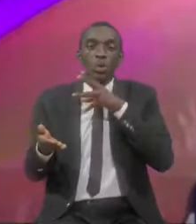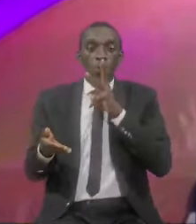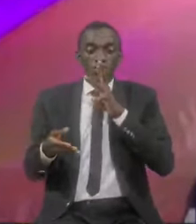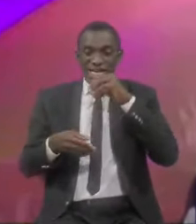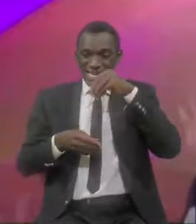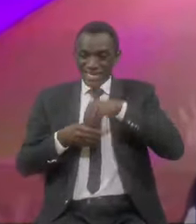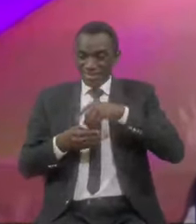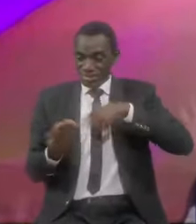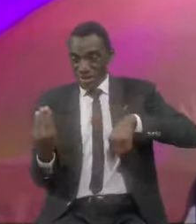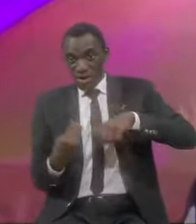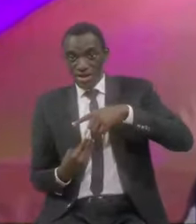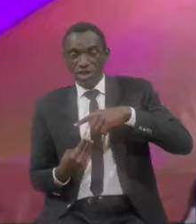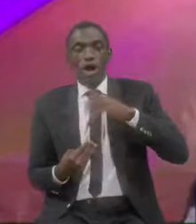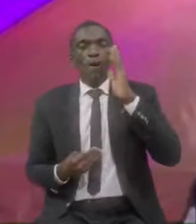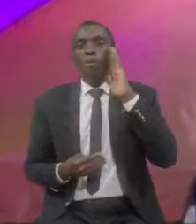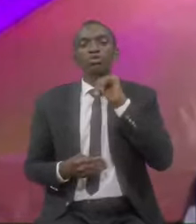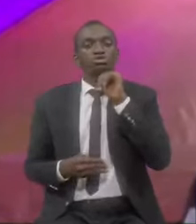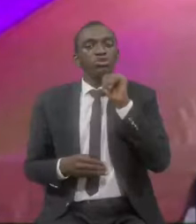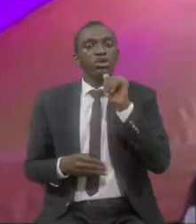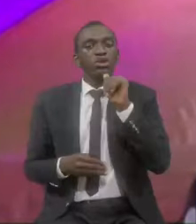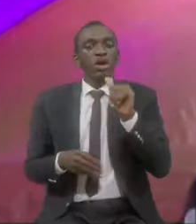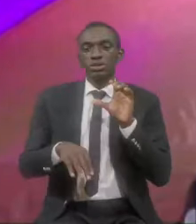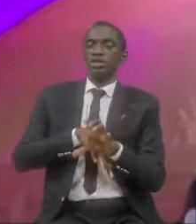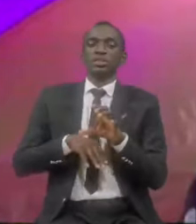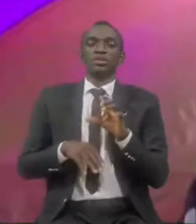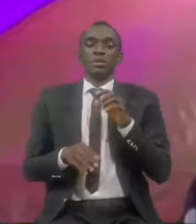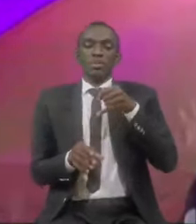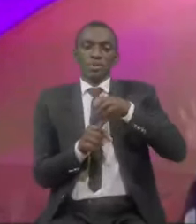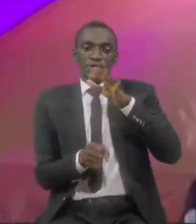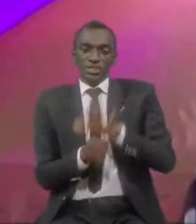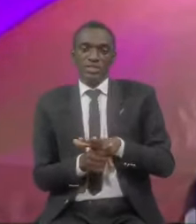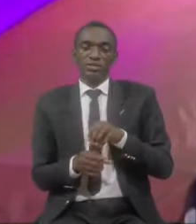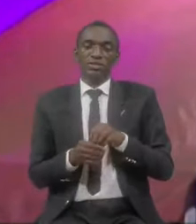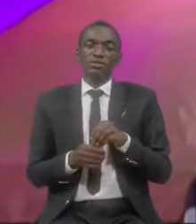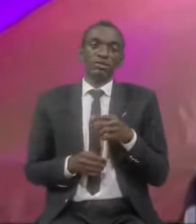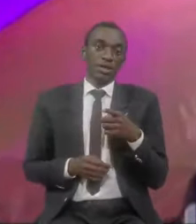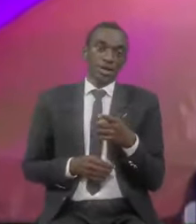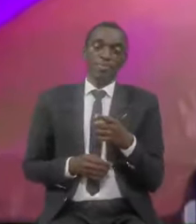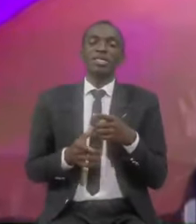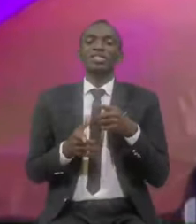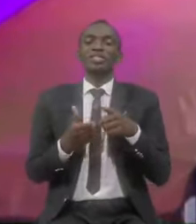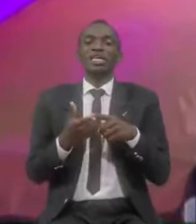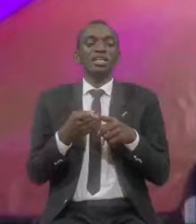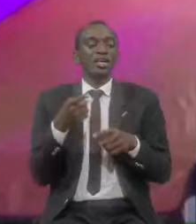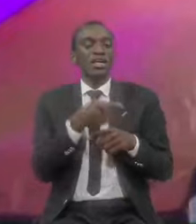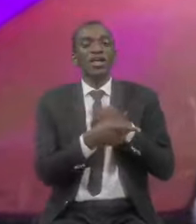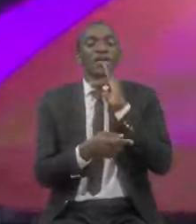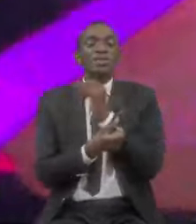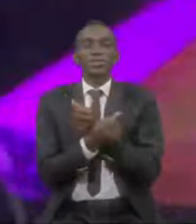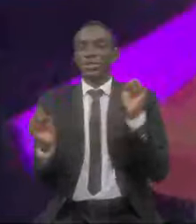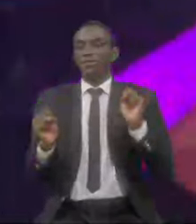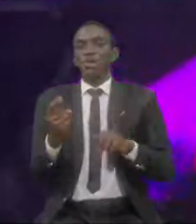Il est sauvé lorsque les eaux mauvaises environnantes ne l'empoisonnent pas.